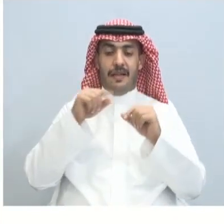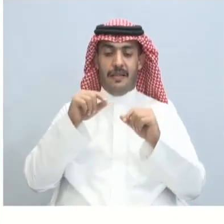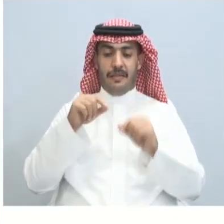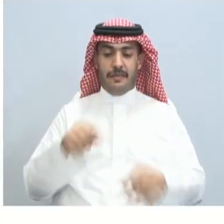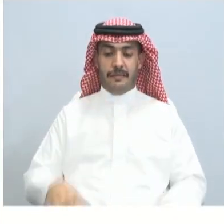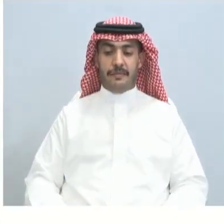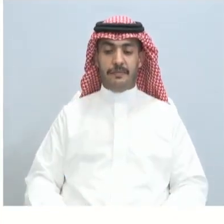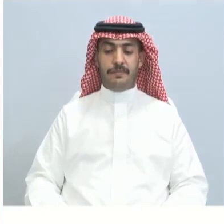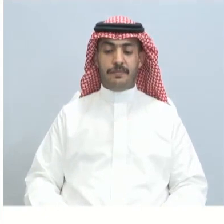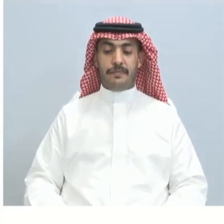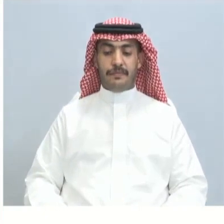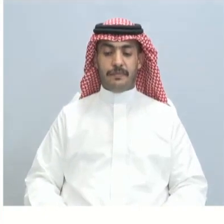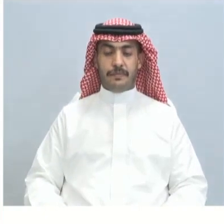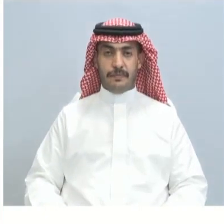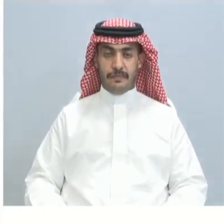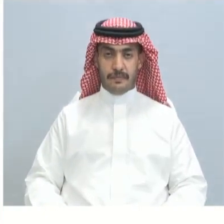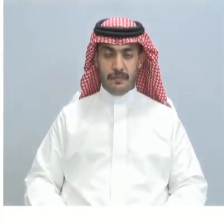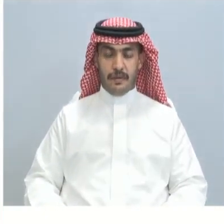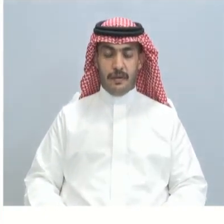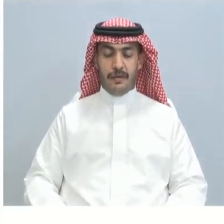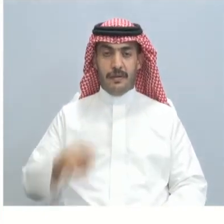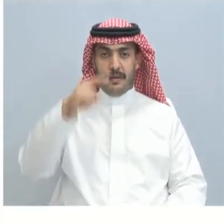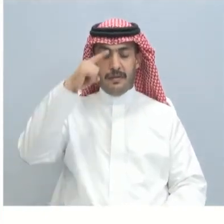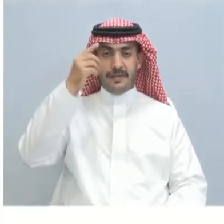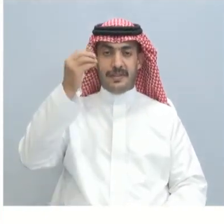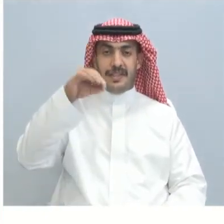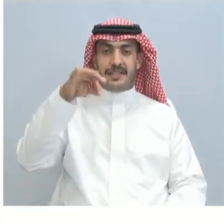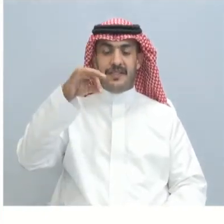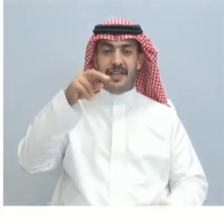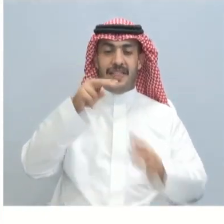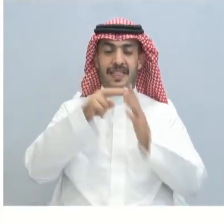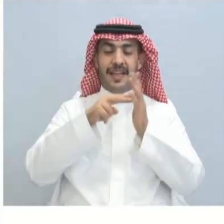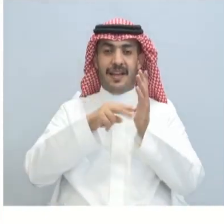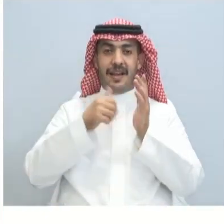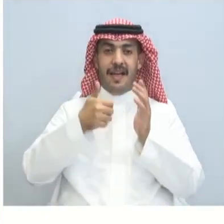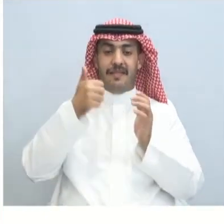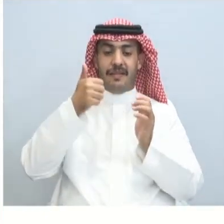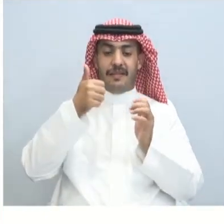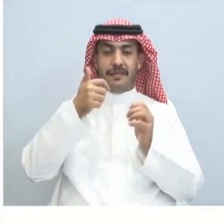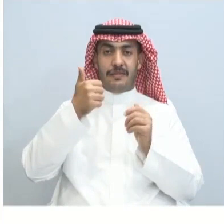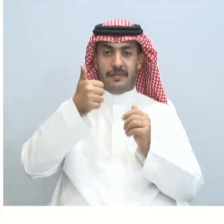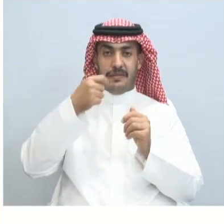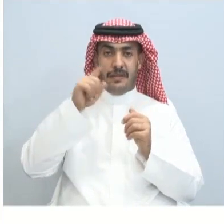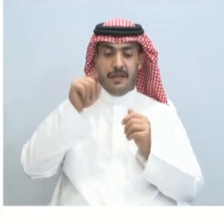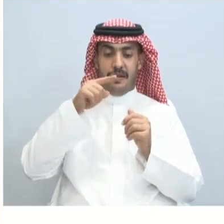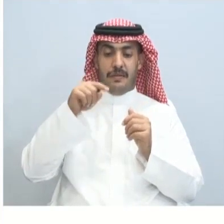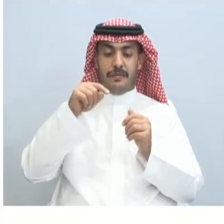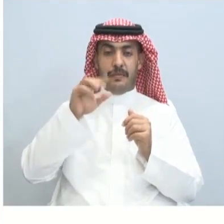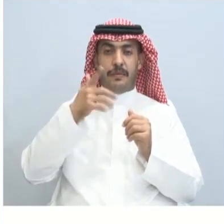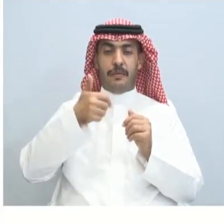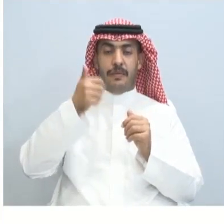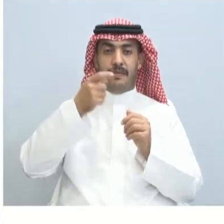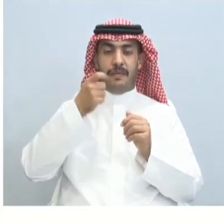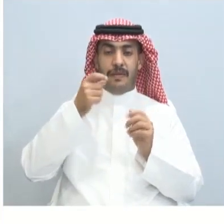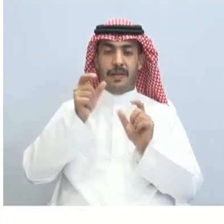العباره الخاطئه فيما يتي كلما زاد عدد صفحات التقرير كان افضل ما رايك بهذه العباره يمكن